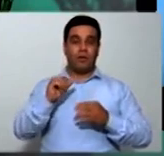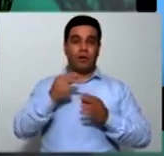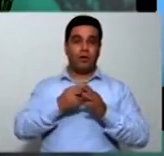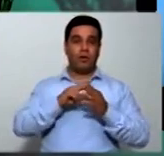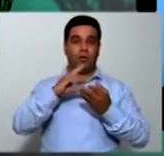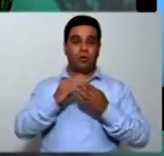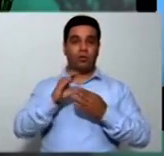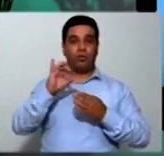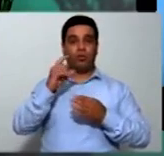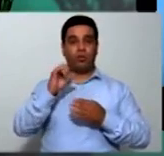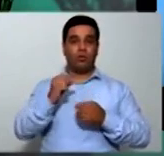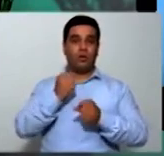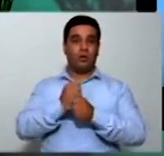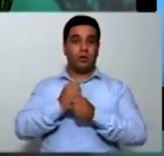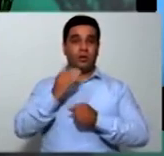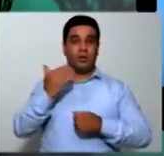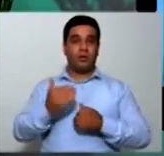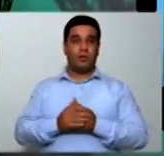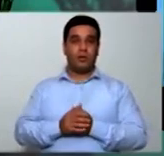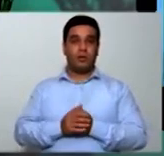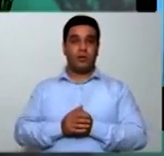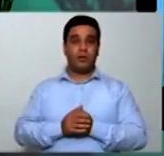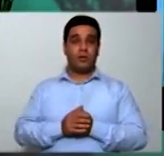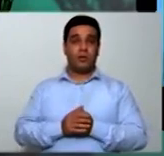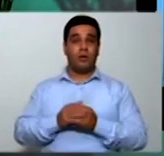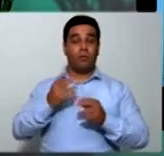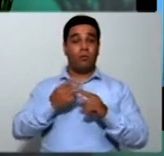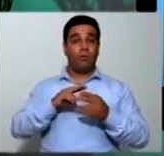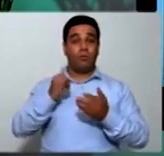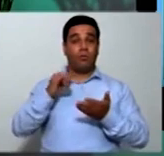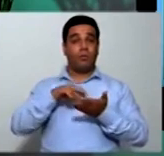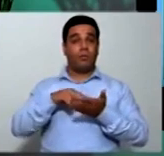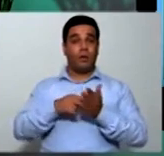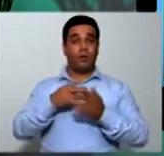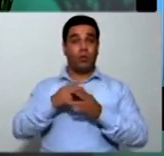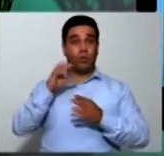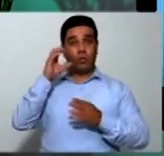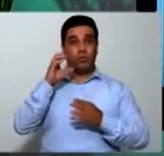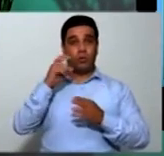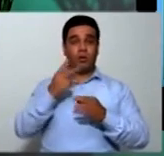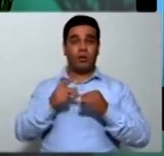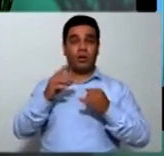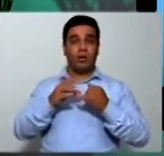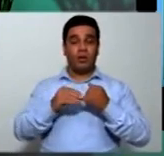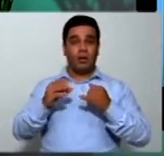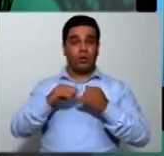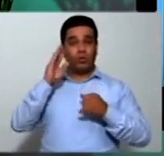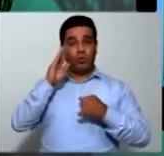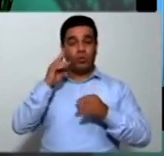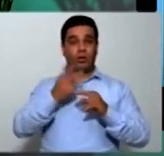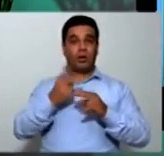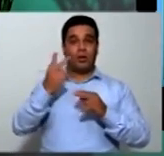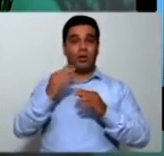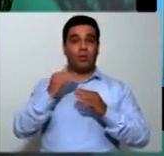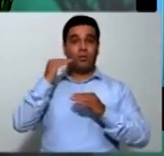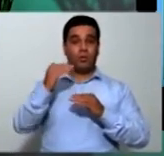quloqlarning surgun qilinishi. Mavzuimiz rejalari O'zbekistonda yer-suv islohotining ikkinchi bosqichi.